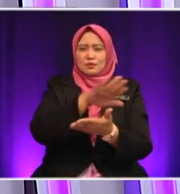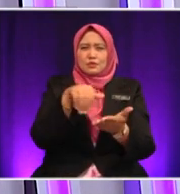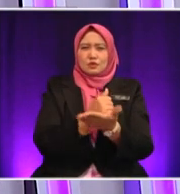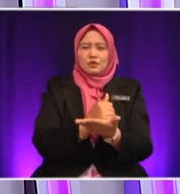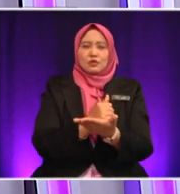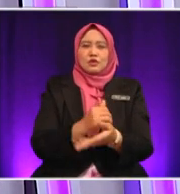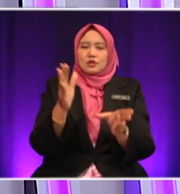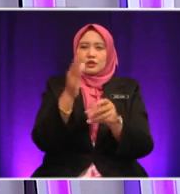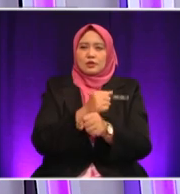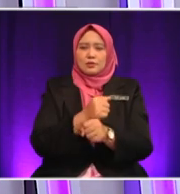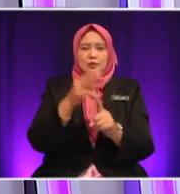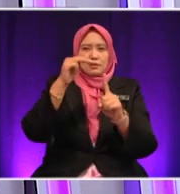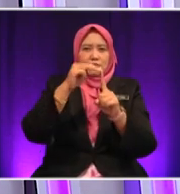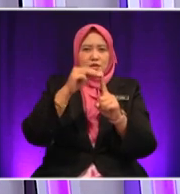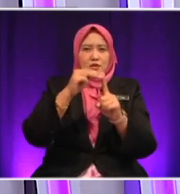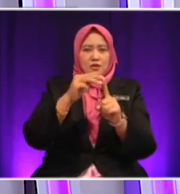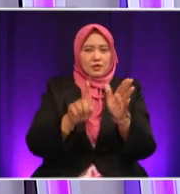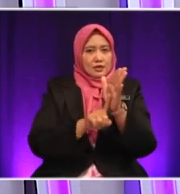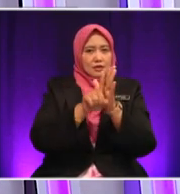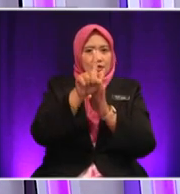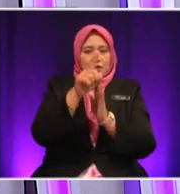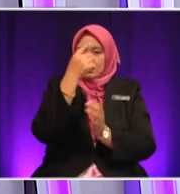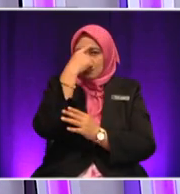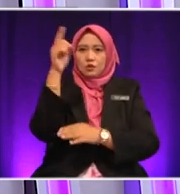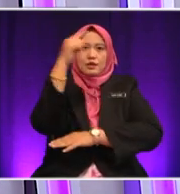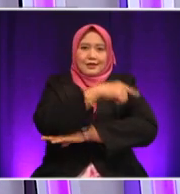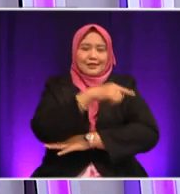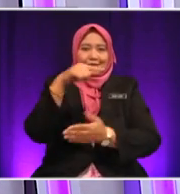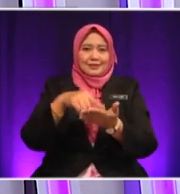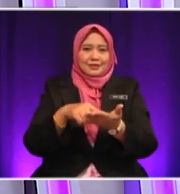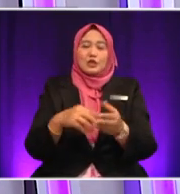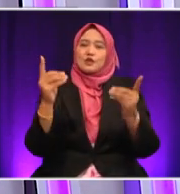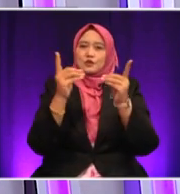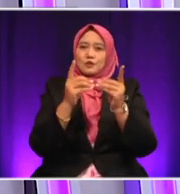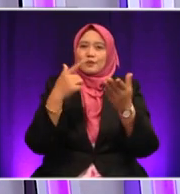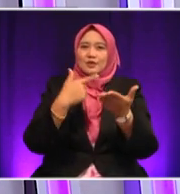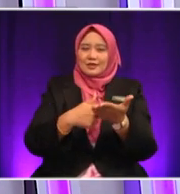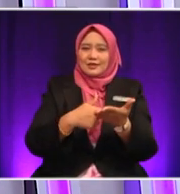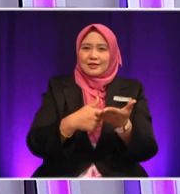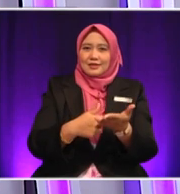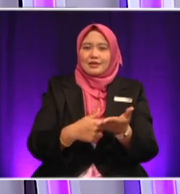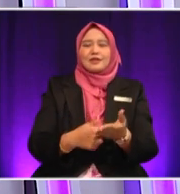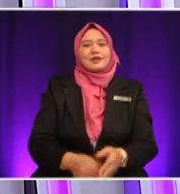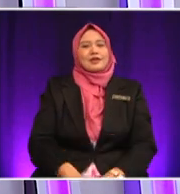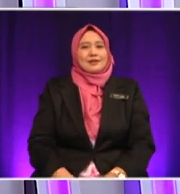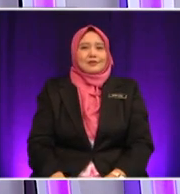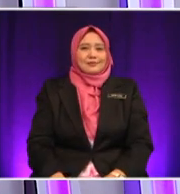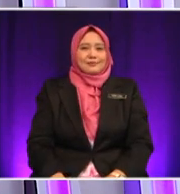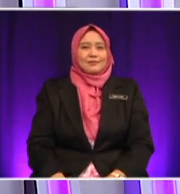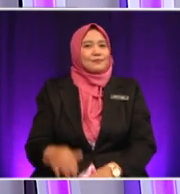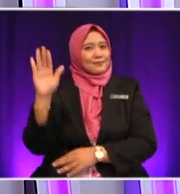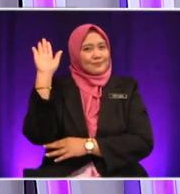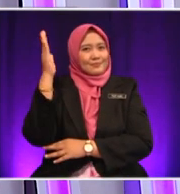untuk ataupun tajuk kita pada hari ini kita akan berjumpa lagi di kelas ataupun di program yang seterusnya by